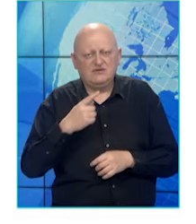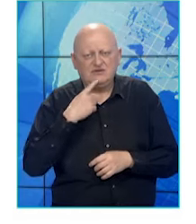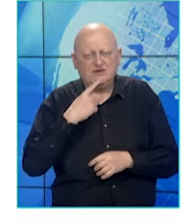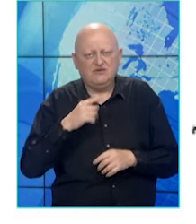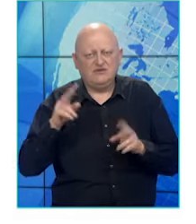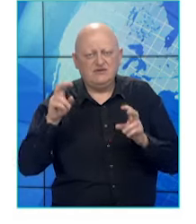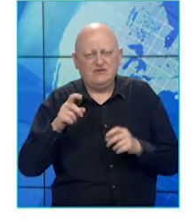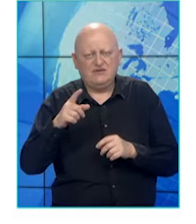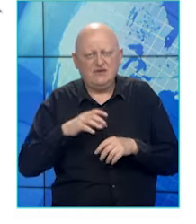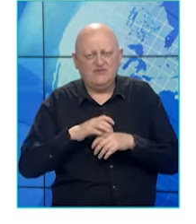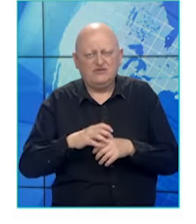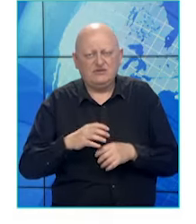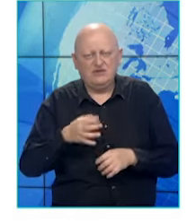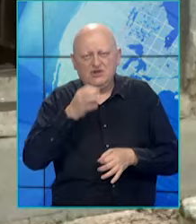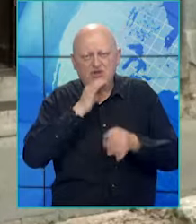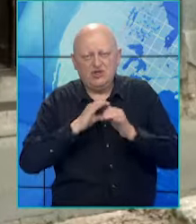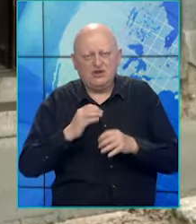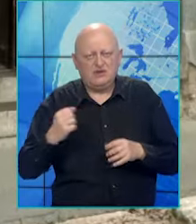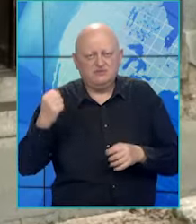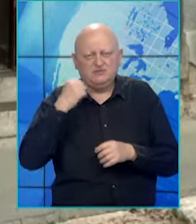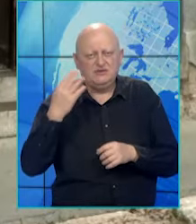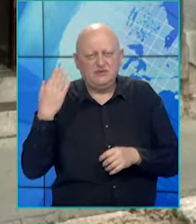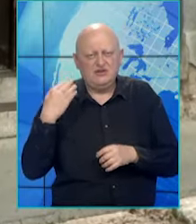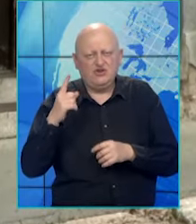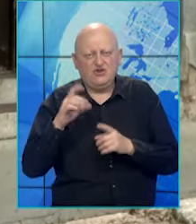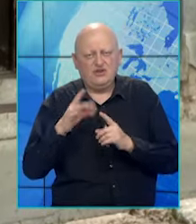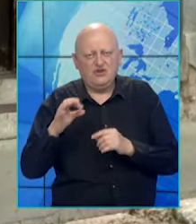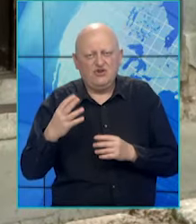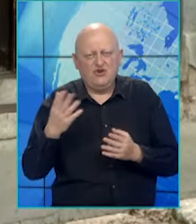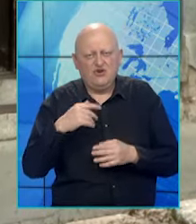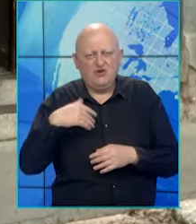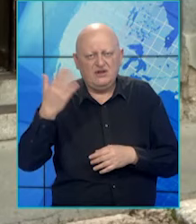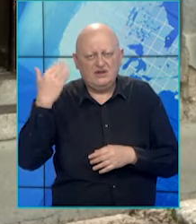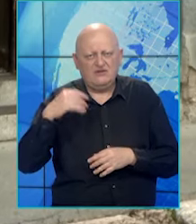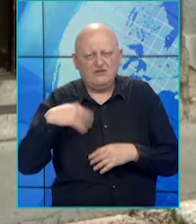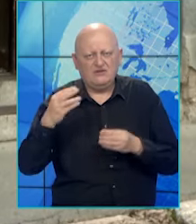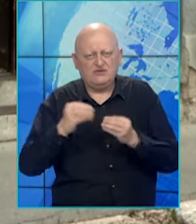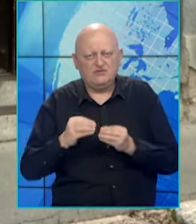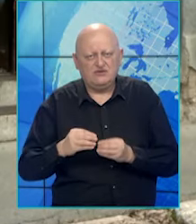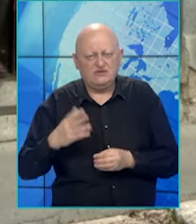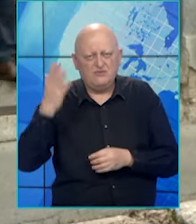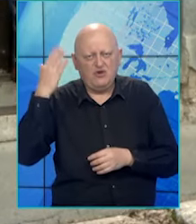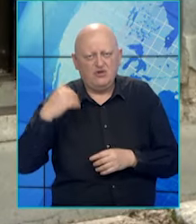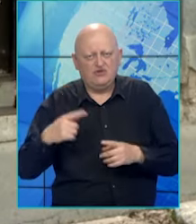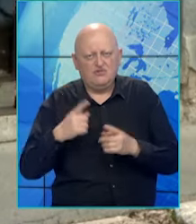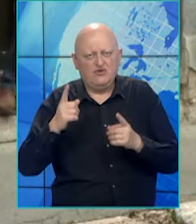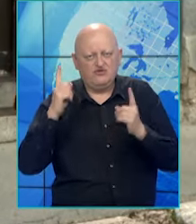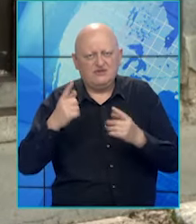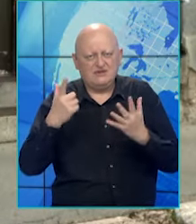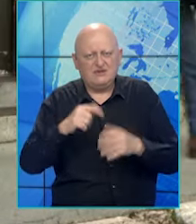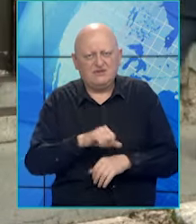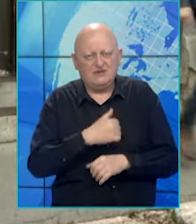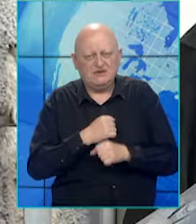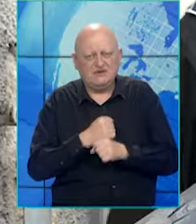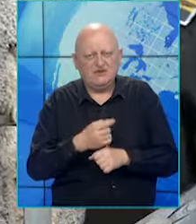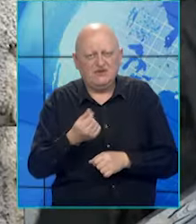Gačaninom, za kojeg se navodi da je vođa narkokartela Tito i Dino, a koji je nedavno, nakon sporazuma sa nizozemskim tužilaštvom, osuđen na